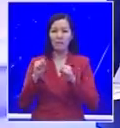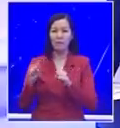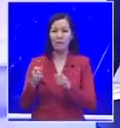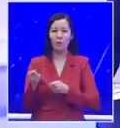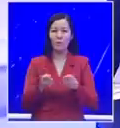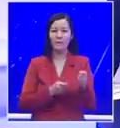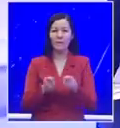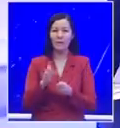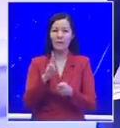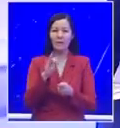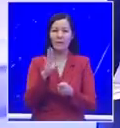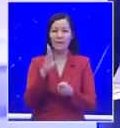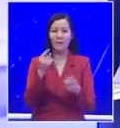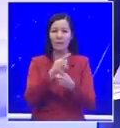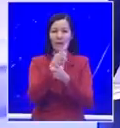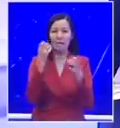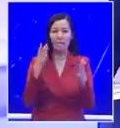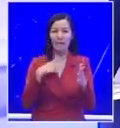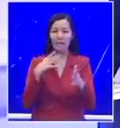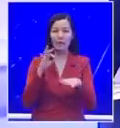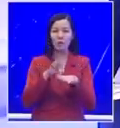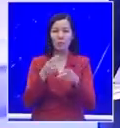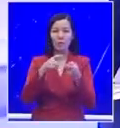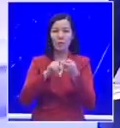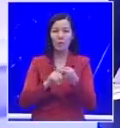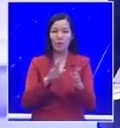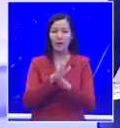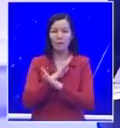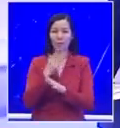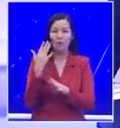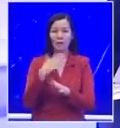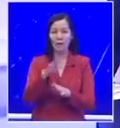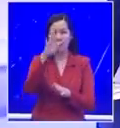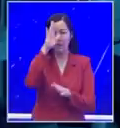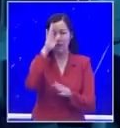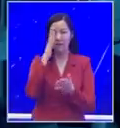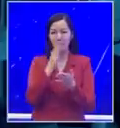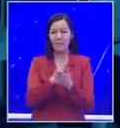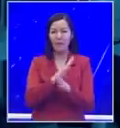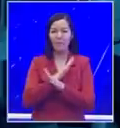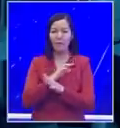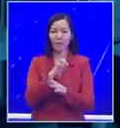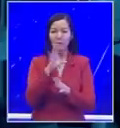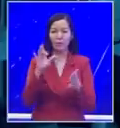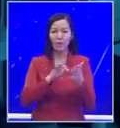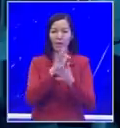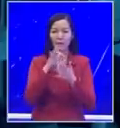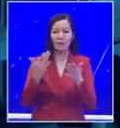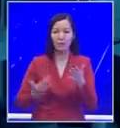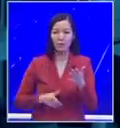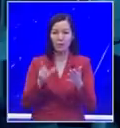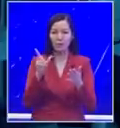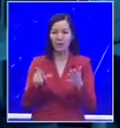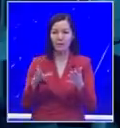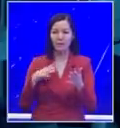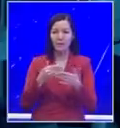Сәуле Қисықова хабарлады. Айтуынша жұқпалы індет құрбаны 50 жастағы ер азамат. Марқұмның Нұр-Сұлтан қаласының тұрғыны екені анықталды.